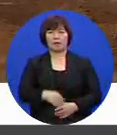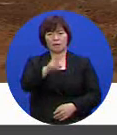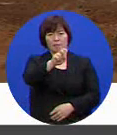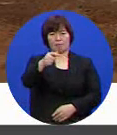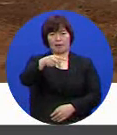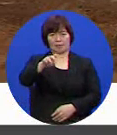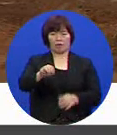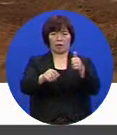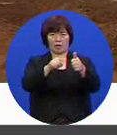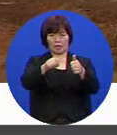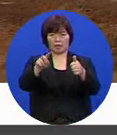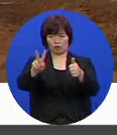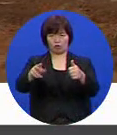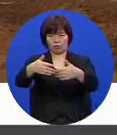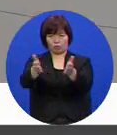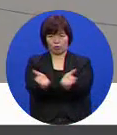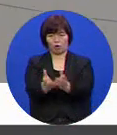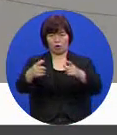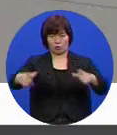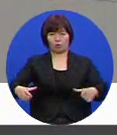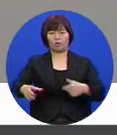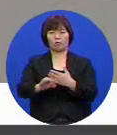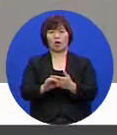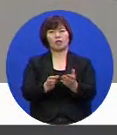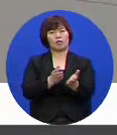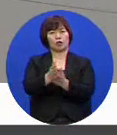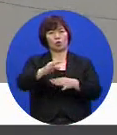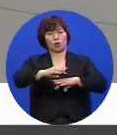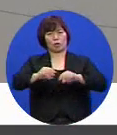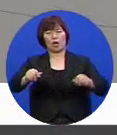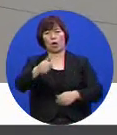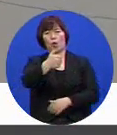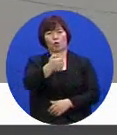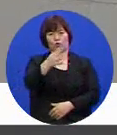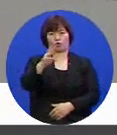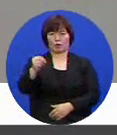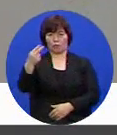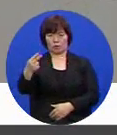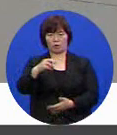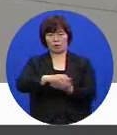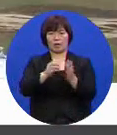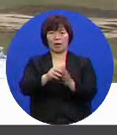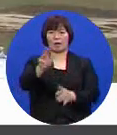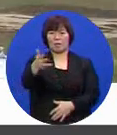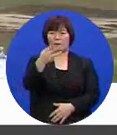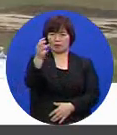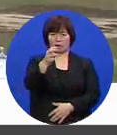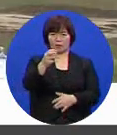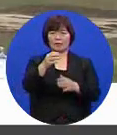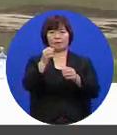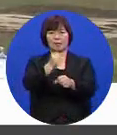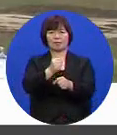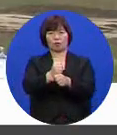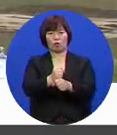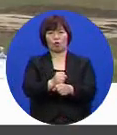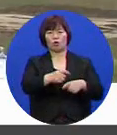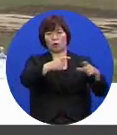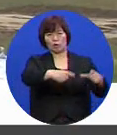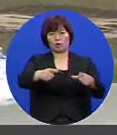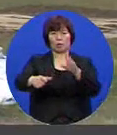만성 A-2블럭 공공임대주택은 전용 면적 59제곱미터에 830가구 규모이며